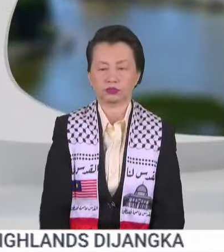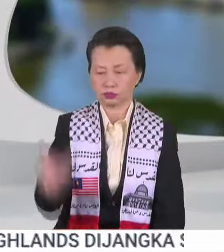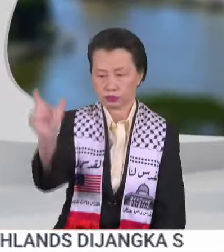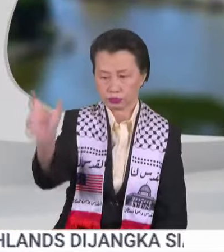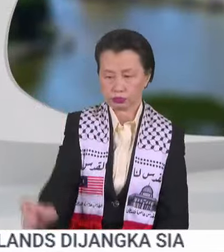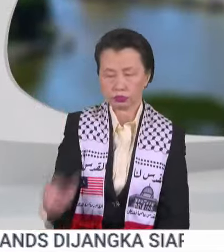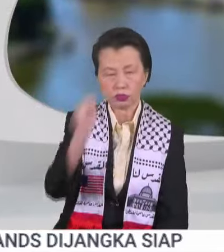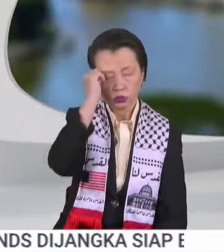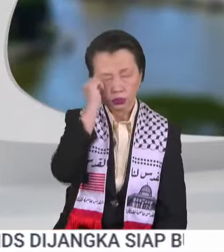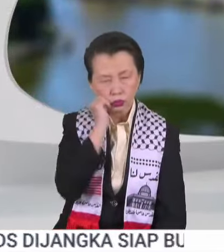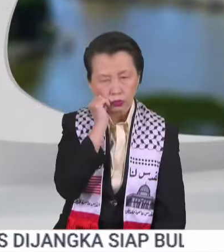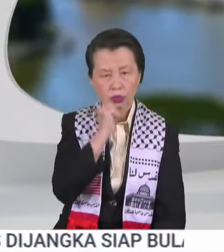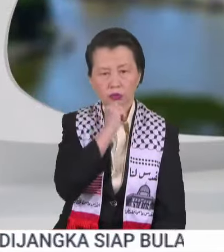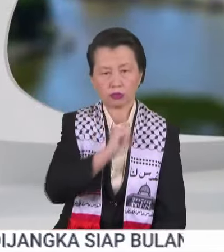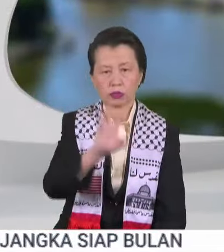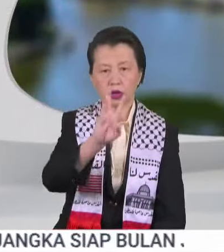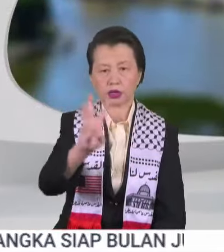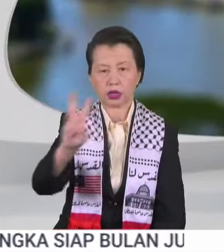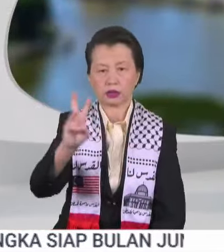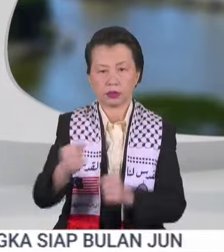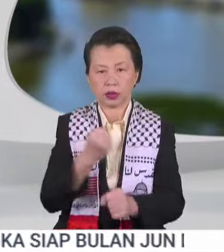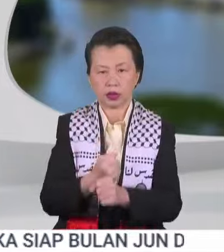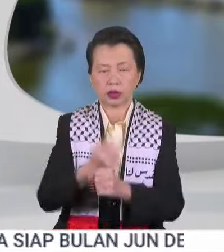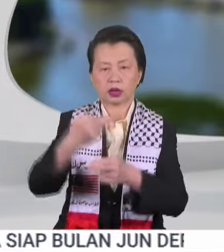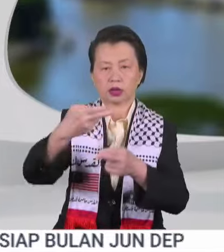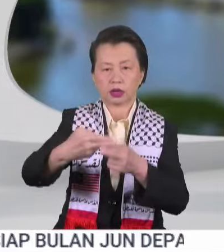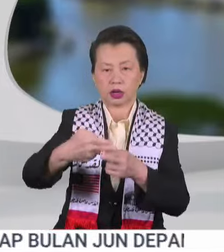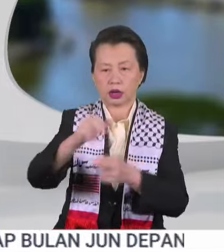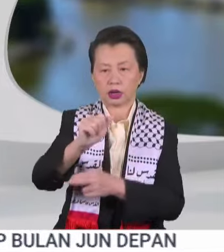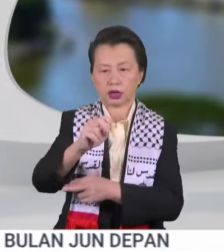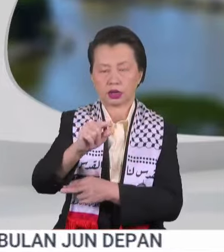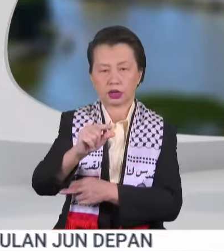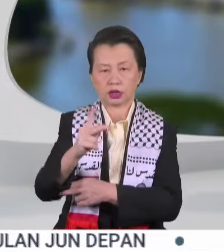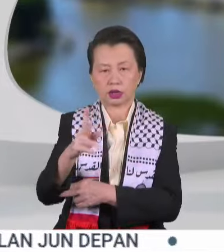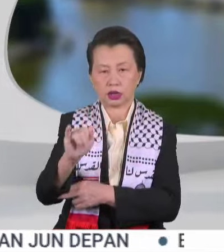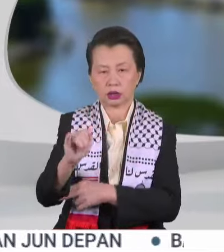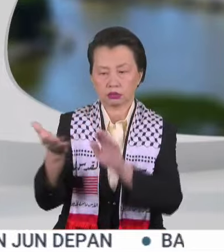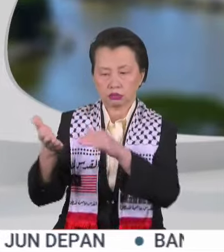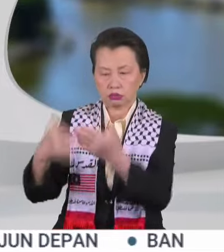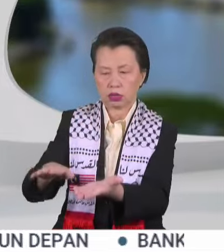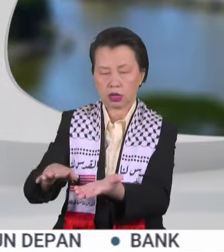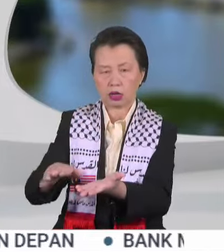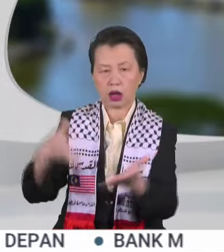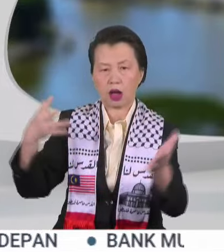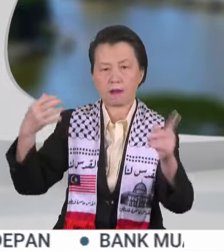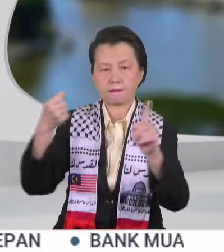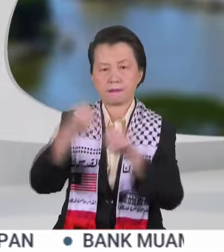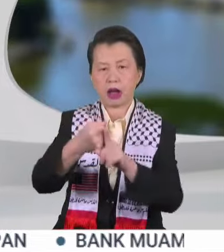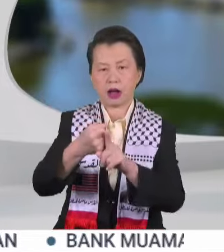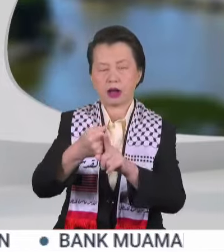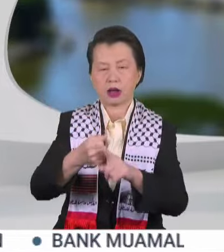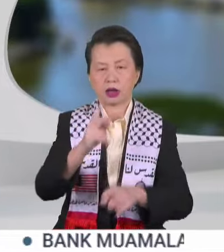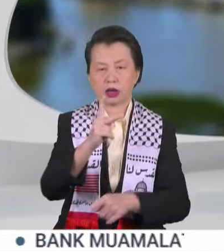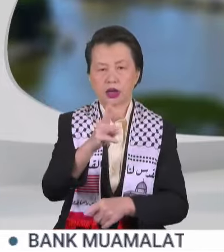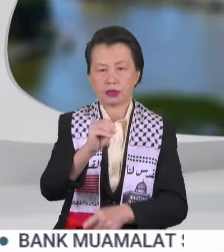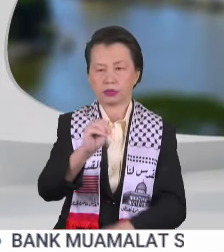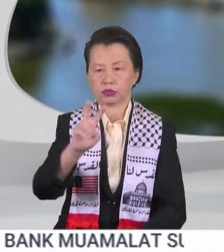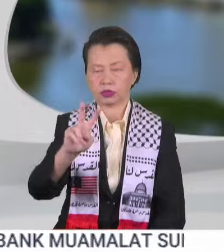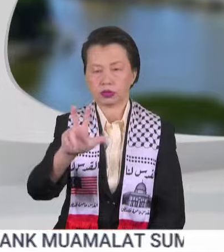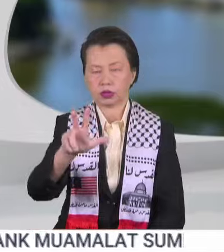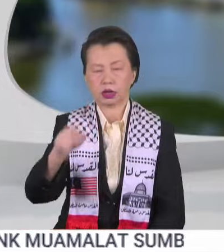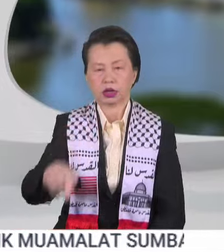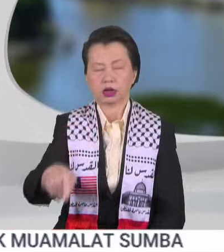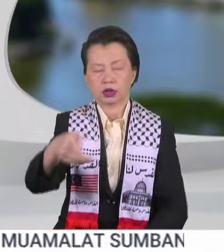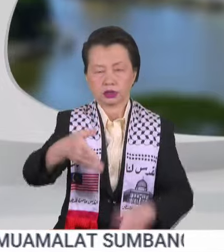Seorang warga emas berumur 66 tahun dikenali sebagai Angki Anak Aling maut dalam satu kemalangan di kilometer 23 Jalan